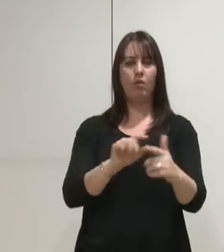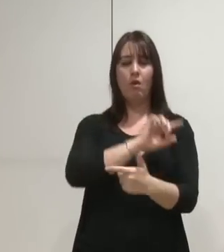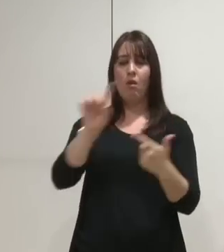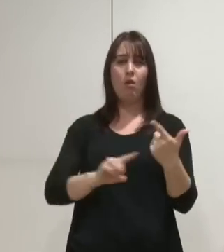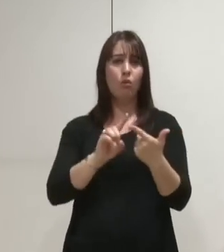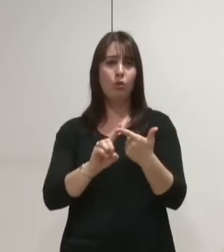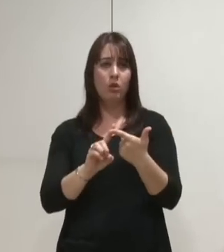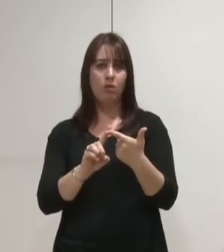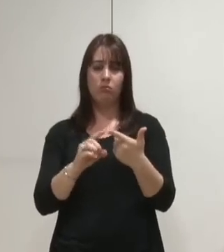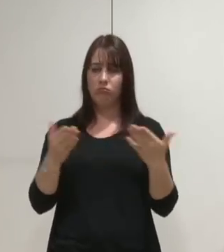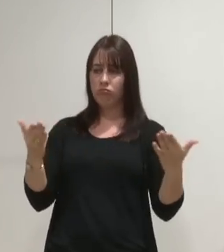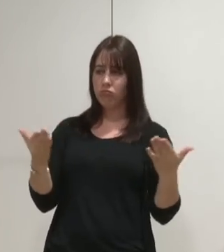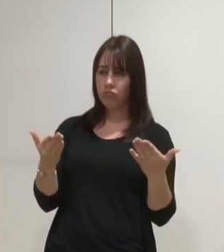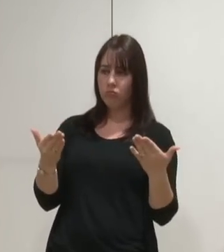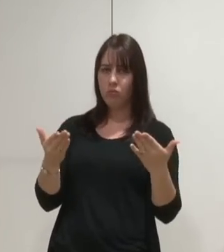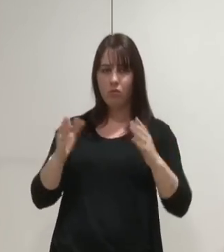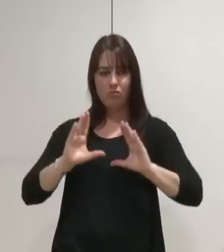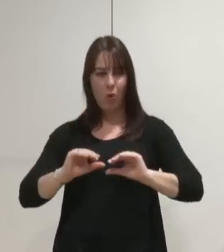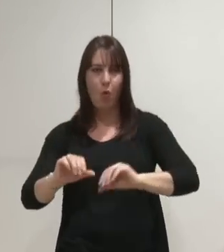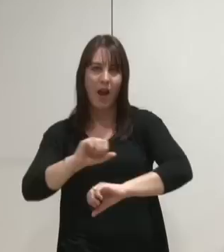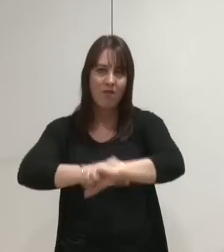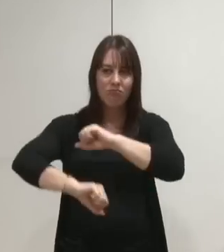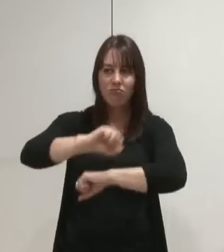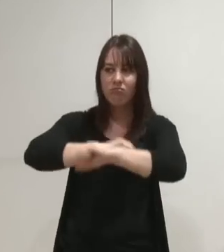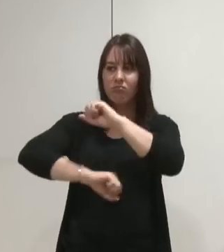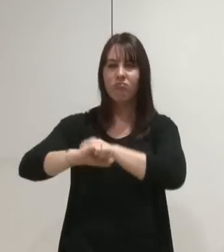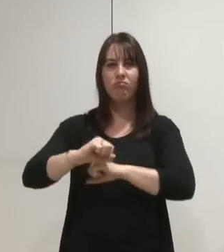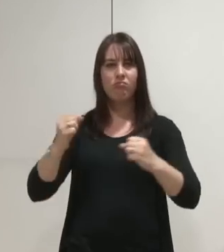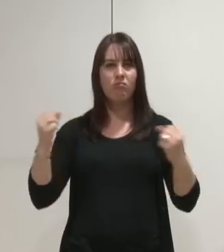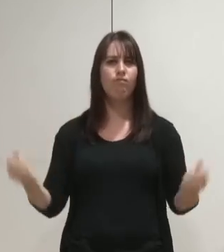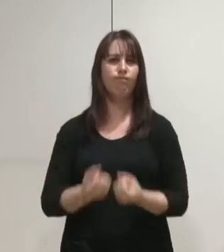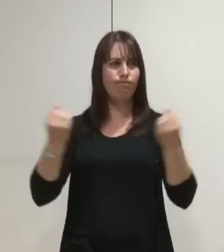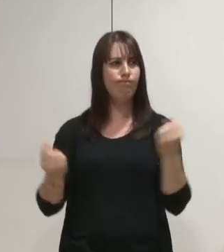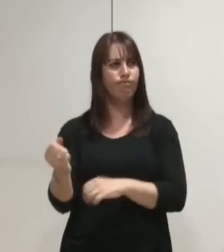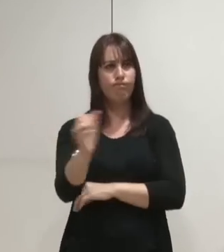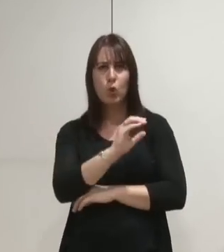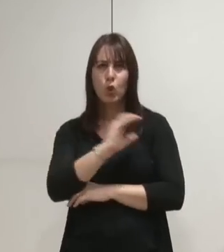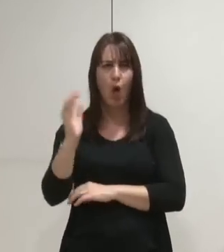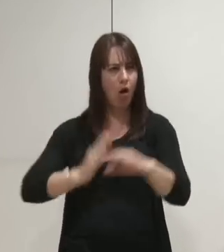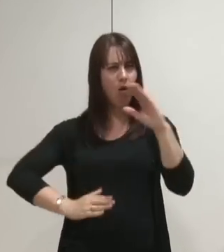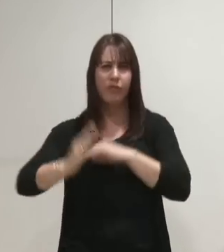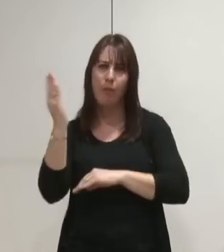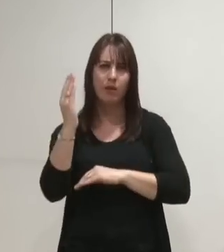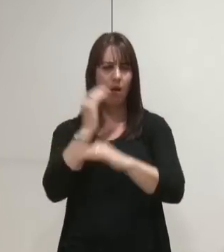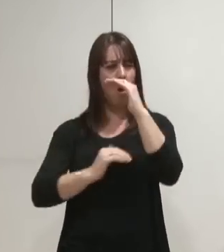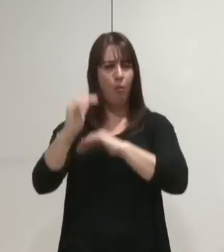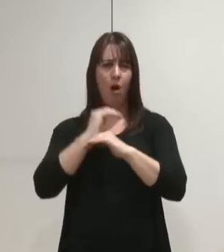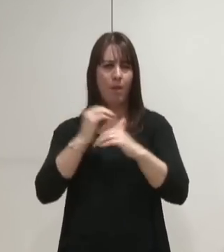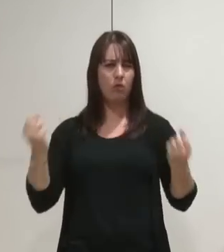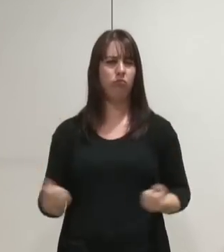avec les un peu plus de 100 actions qui sont aujourd'hui dans la